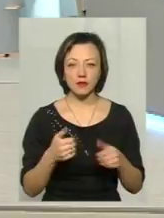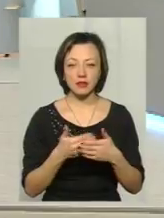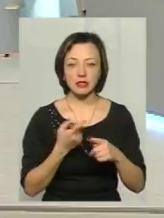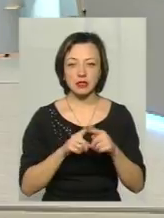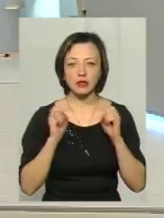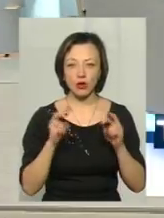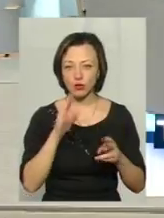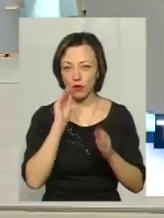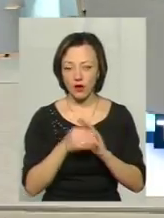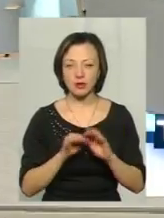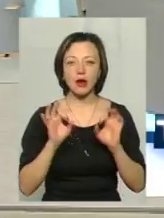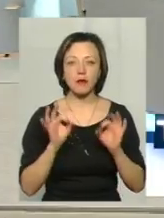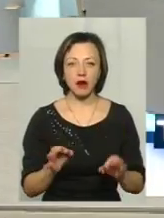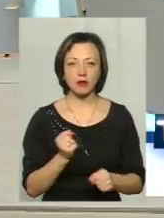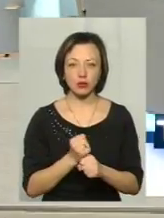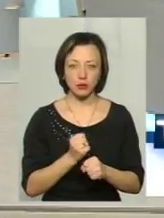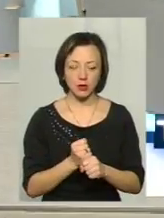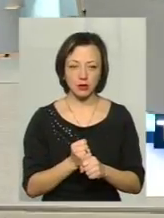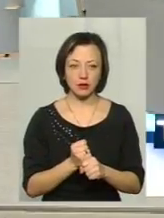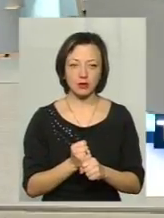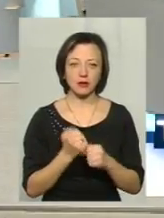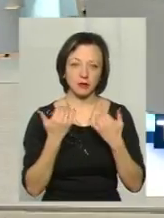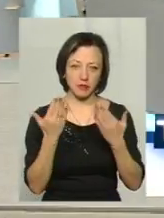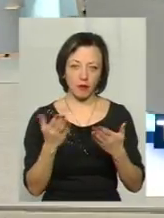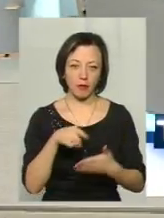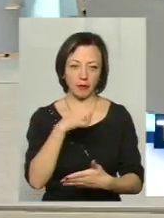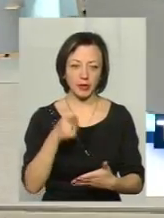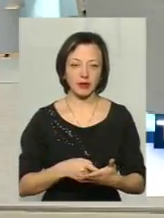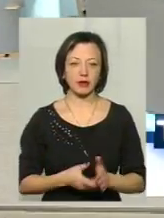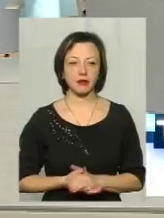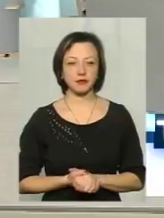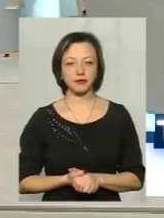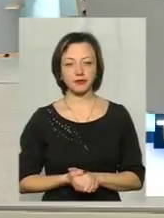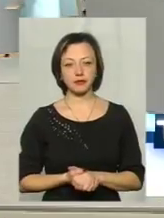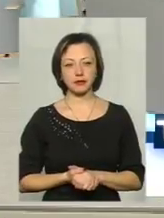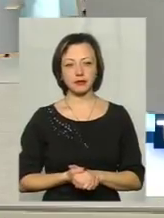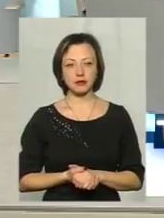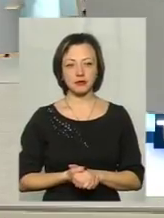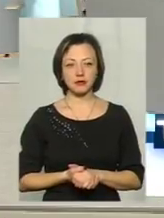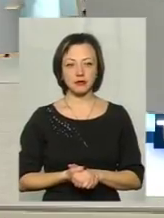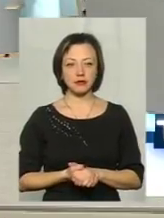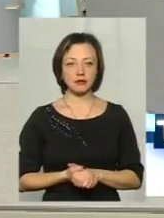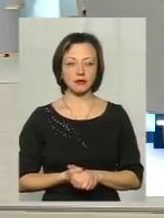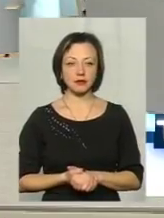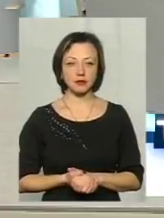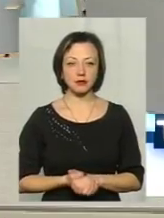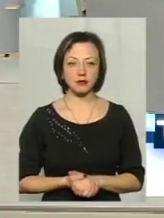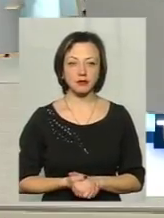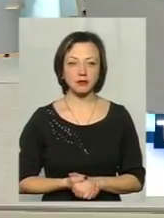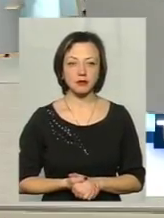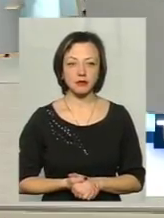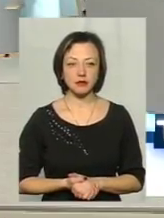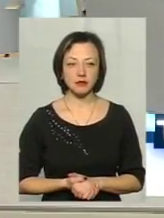загроз сховатись і як це правильно зробити, також адресую питання до вас. Ну,